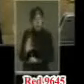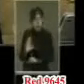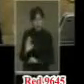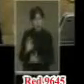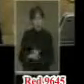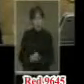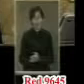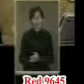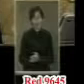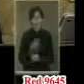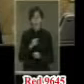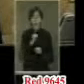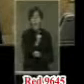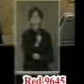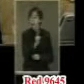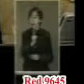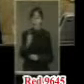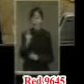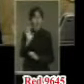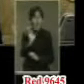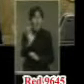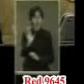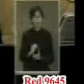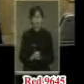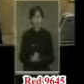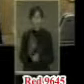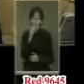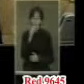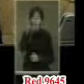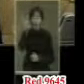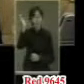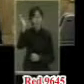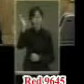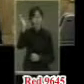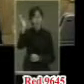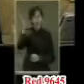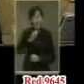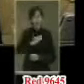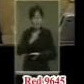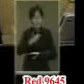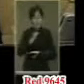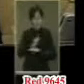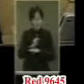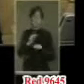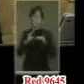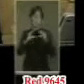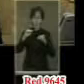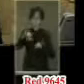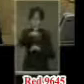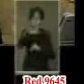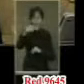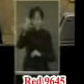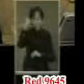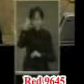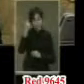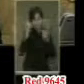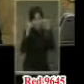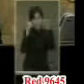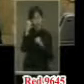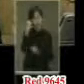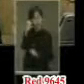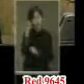ได้ใส่ความใครนะครับก็พูดจบไปแล้วก็อยู่ในการวินิจฉัยของที่ประชุมแล้วของนายกเอง